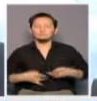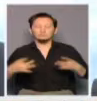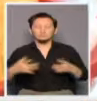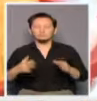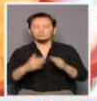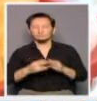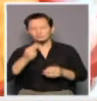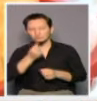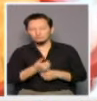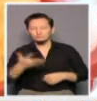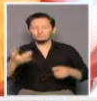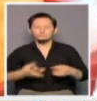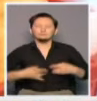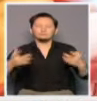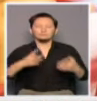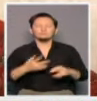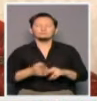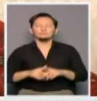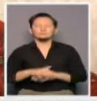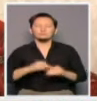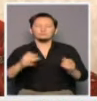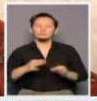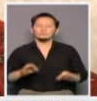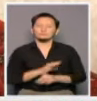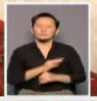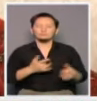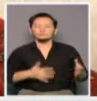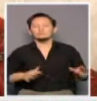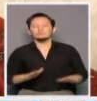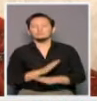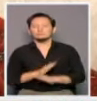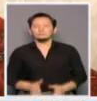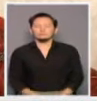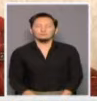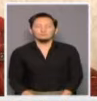был накрыт праздничный дастархан, за которым звучали кии и пели песни.